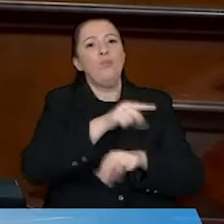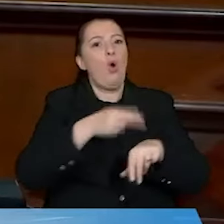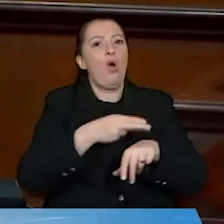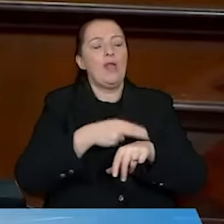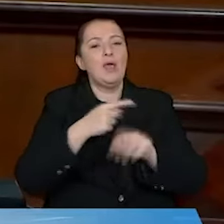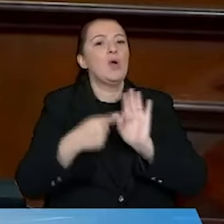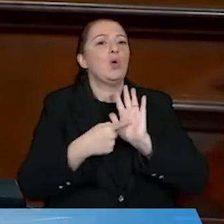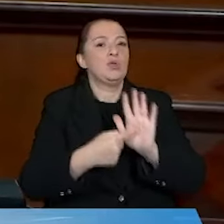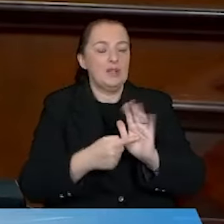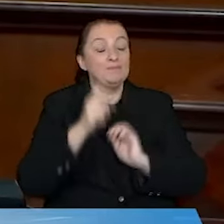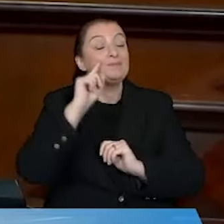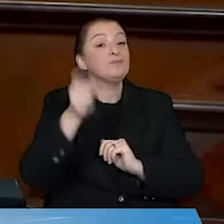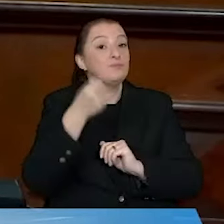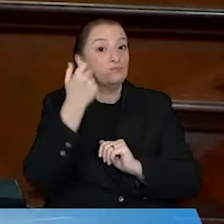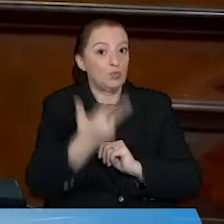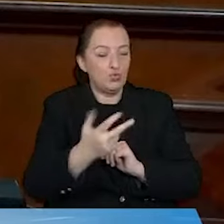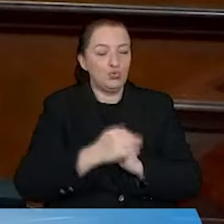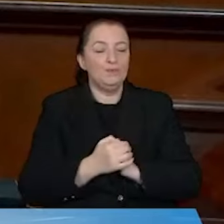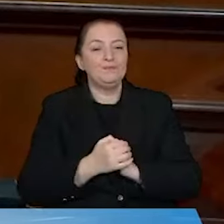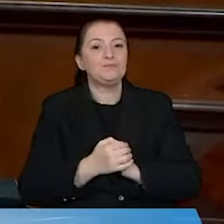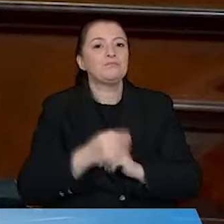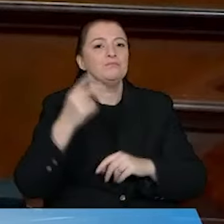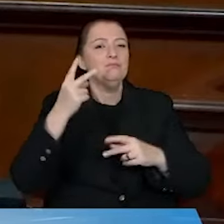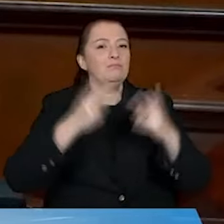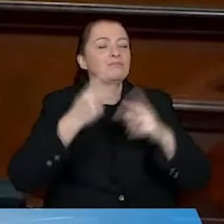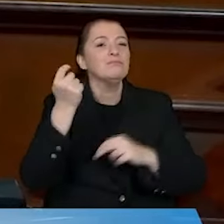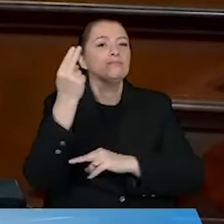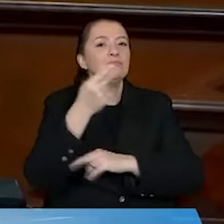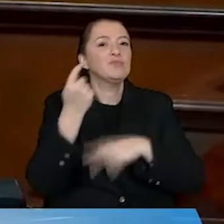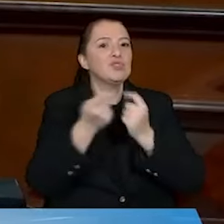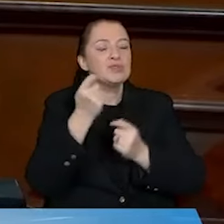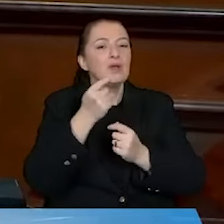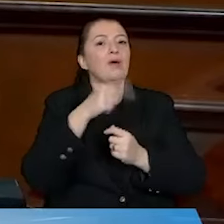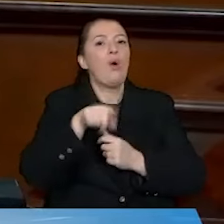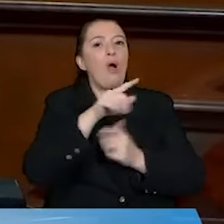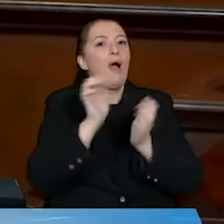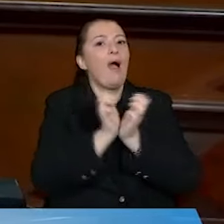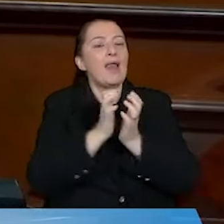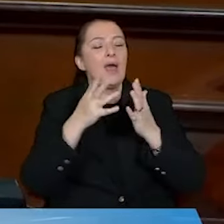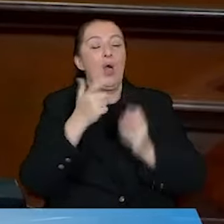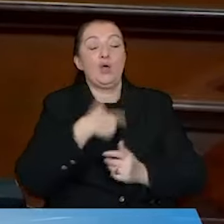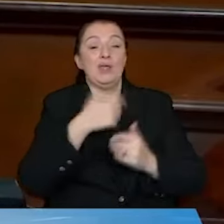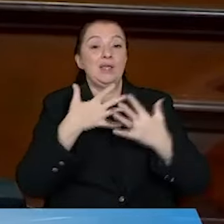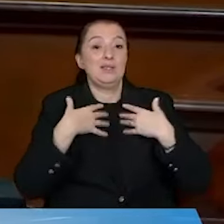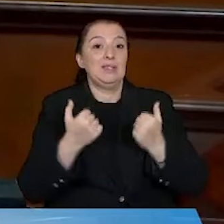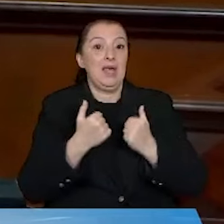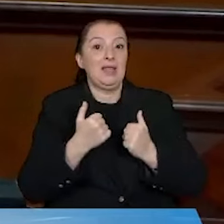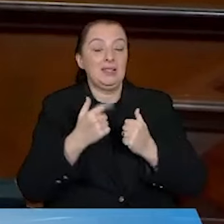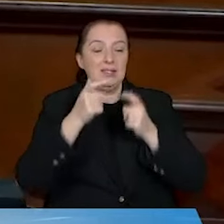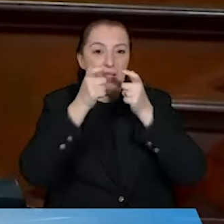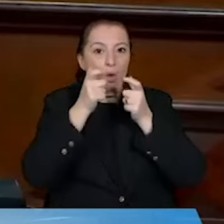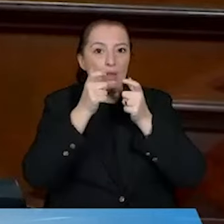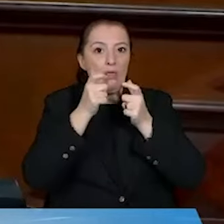Bulgu 3. Bazı şirket çalışanları ve bunların aile fertleri için yapılan özel sağlık sigortası bedellerinin şirket bütçesinden